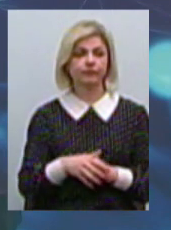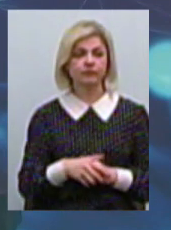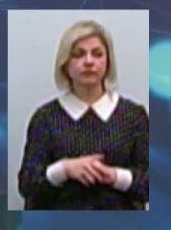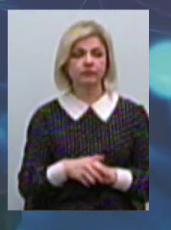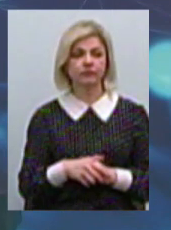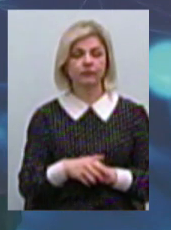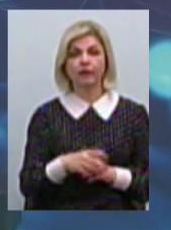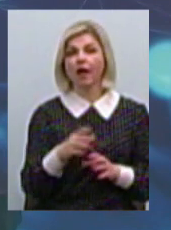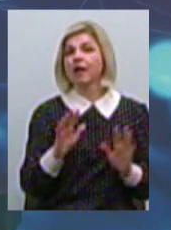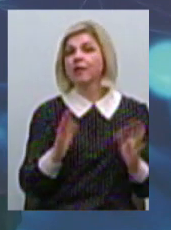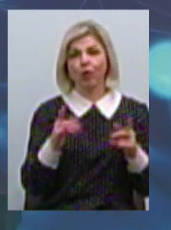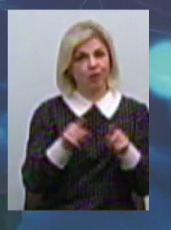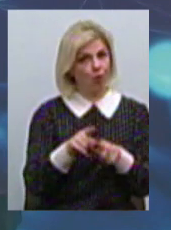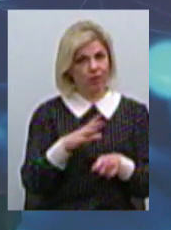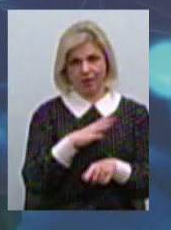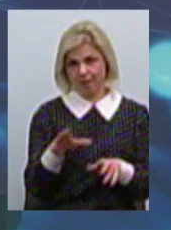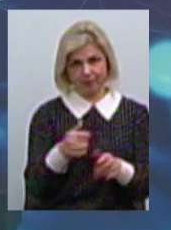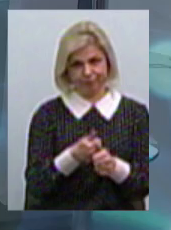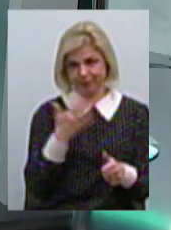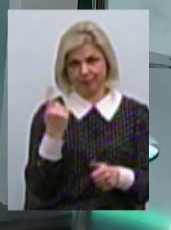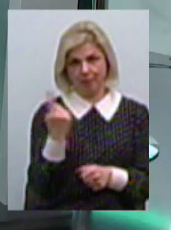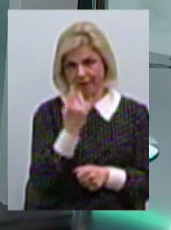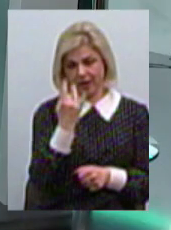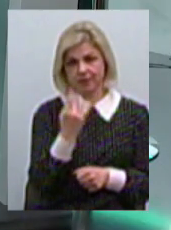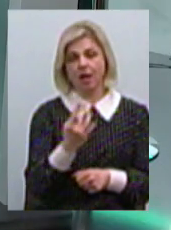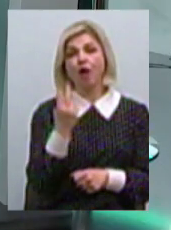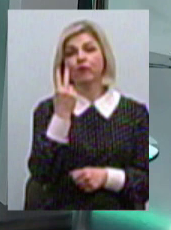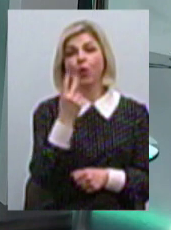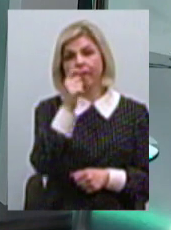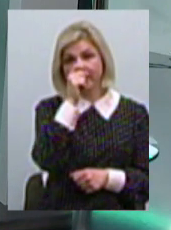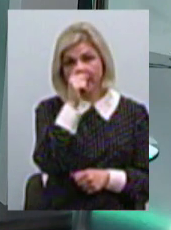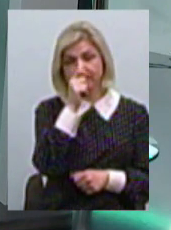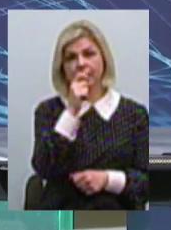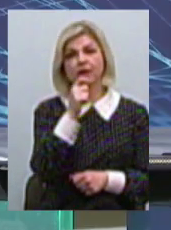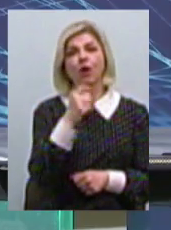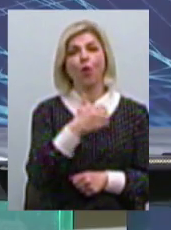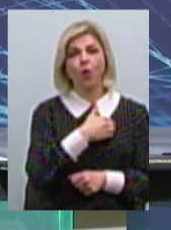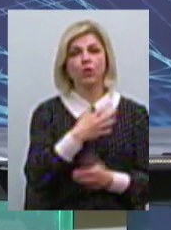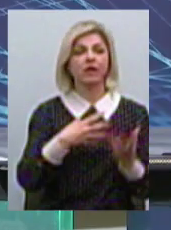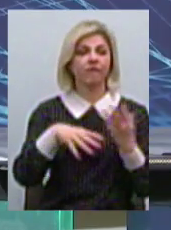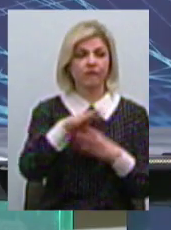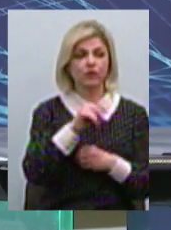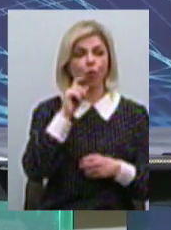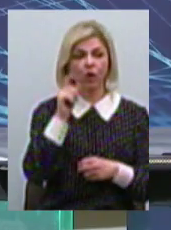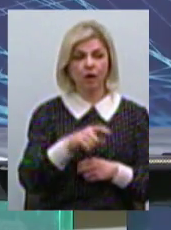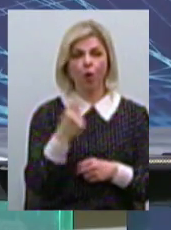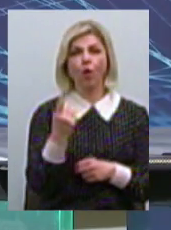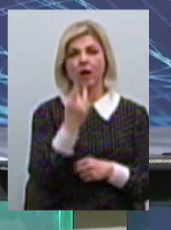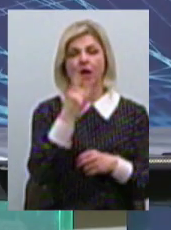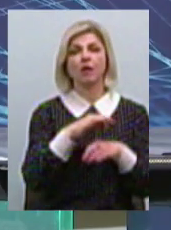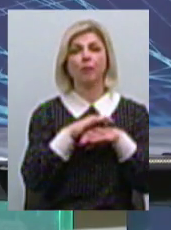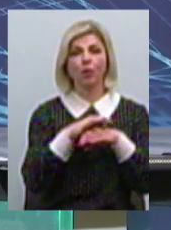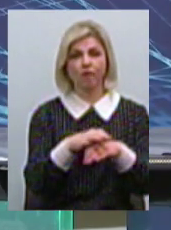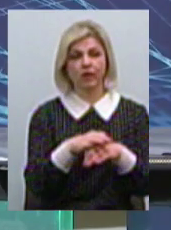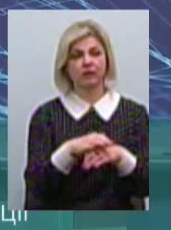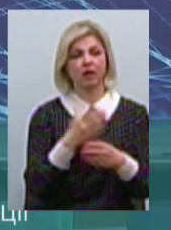прецеденту. Буде проводитись, наприклад, 2 квітня, хочемо по всій Україні одноразово проведемо. І,